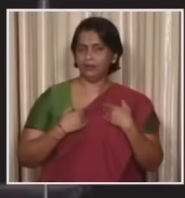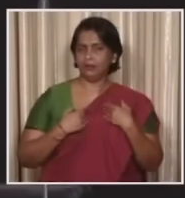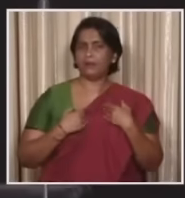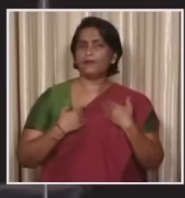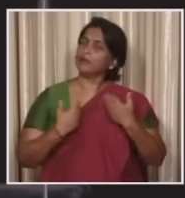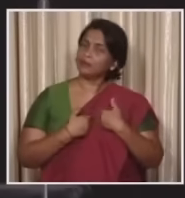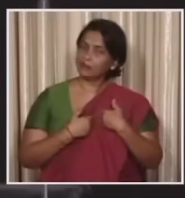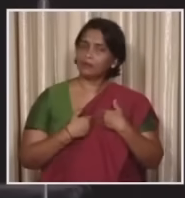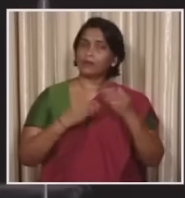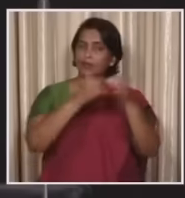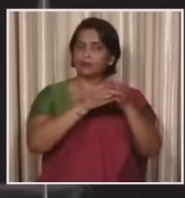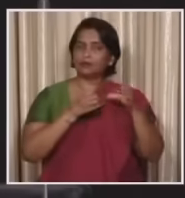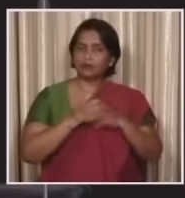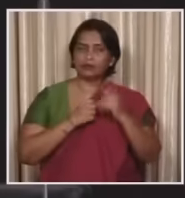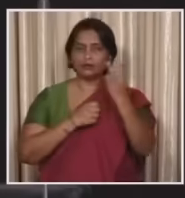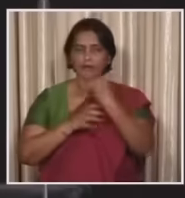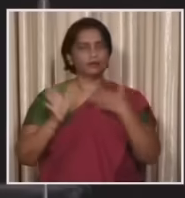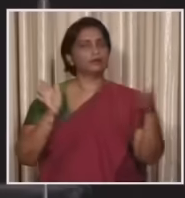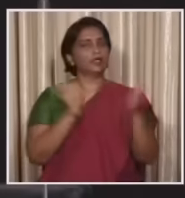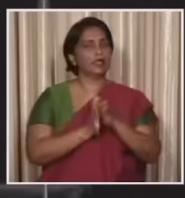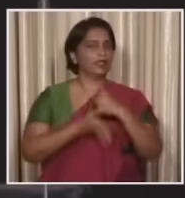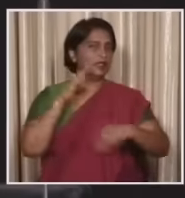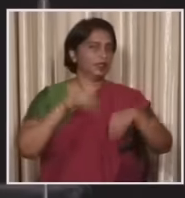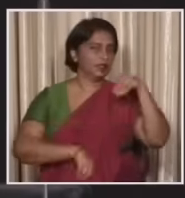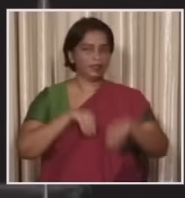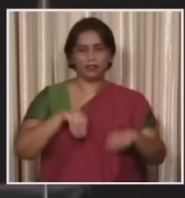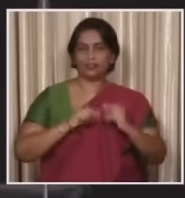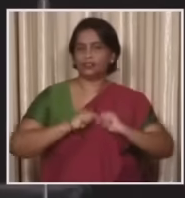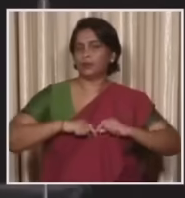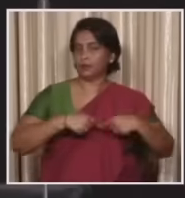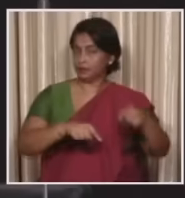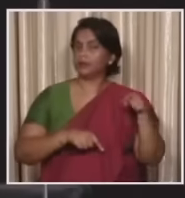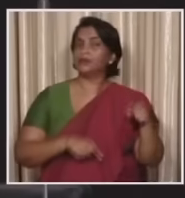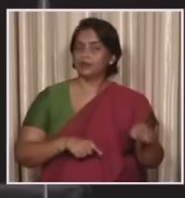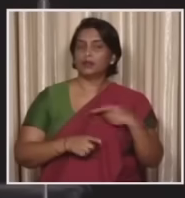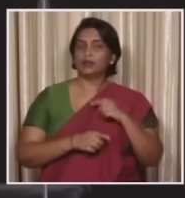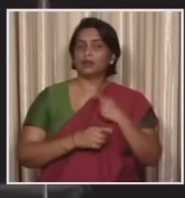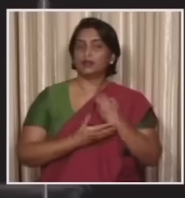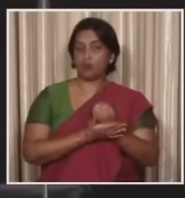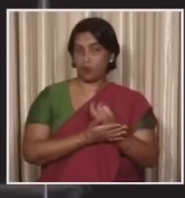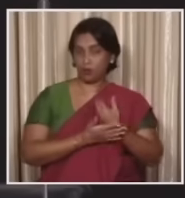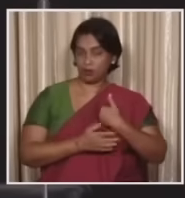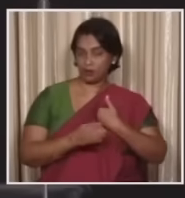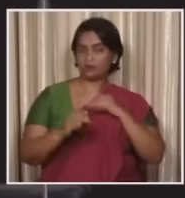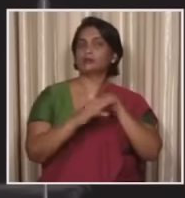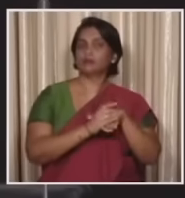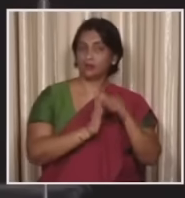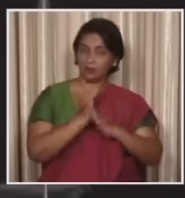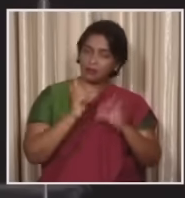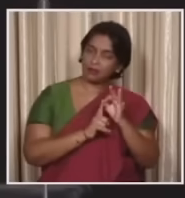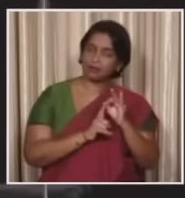අපි පක්ෂ කීපයක් එකතු වෙලා මේ දේශපාලන කටයුතු කරන්න. අපි ශ්‍රී ලංකා පොදුජන පෙරමුණ නියෝජනය කරන